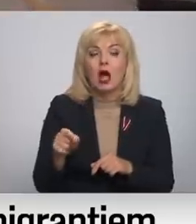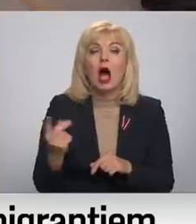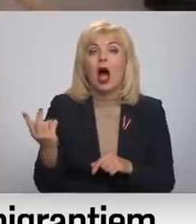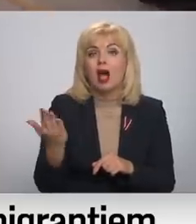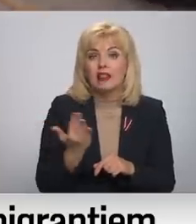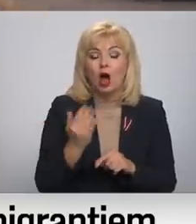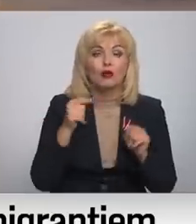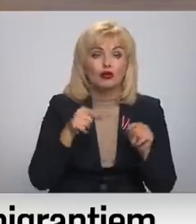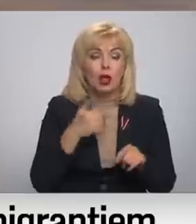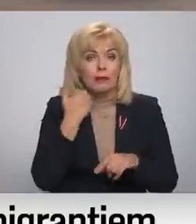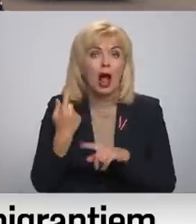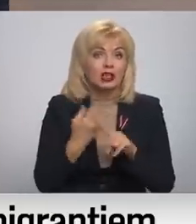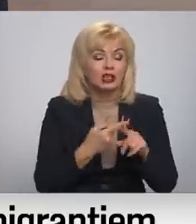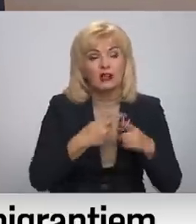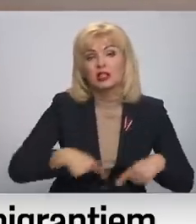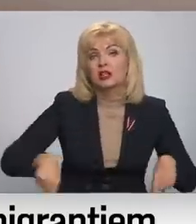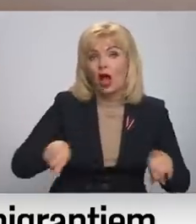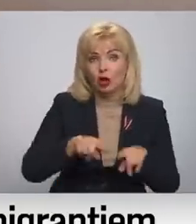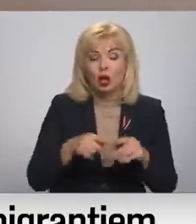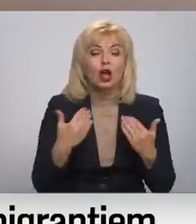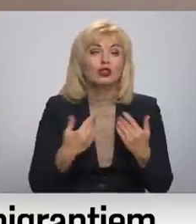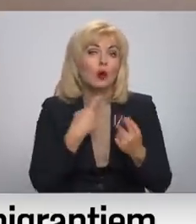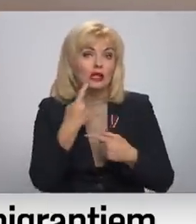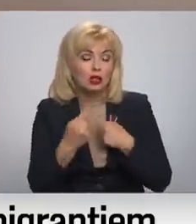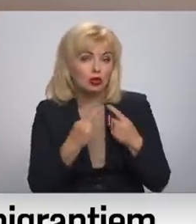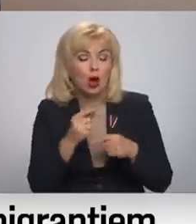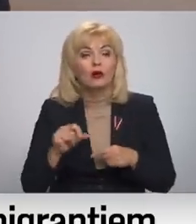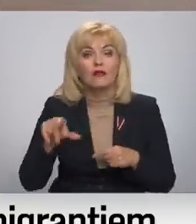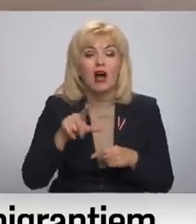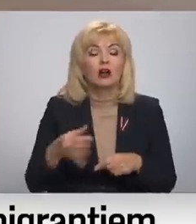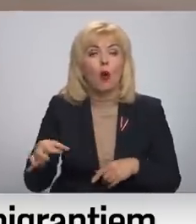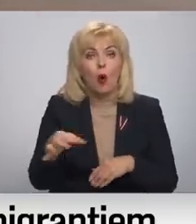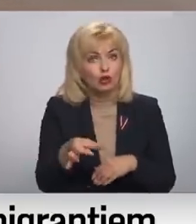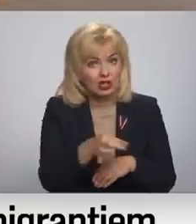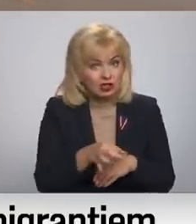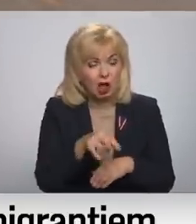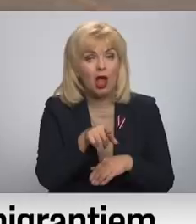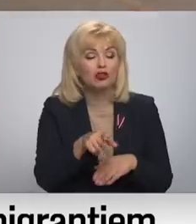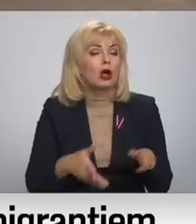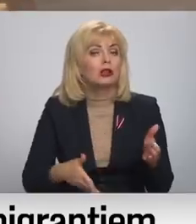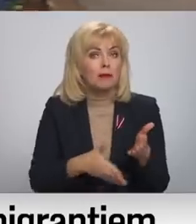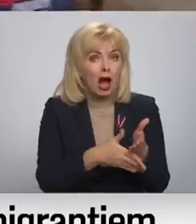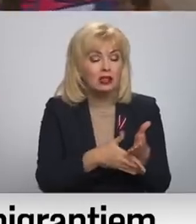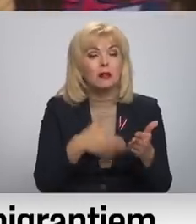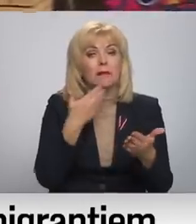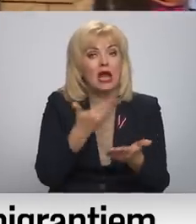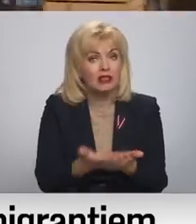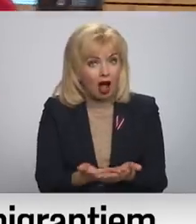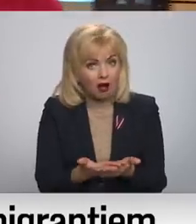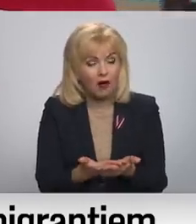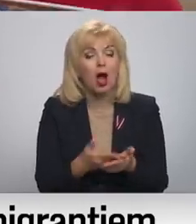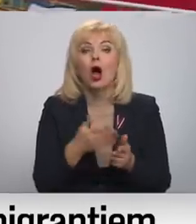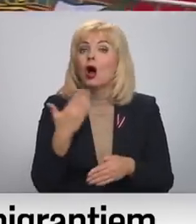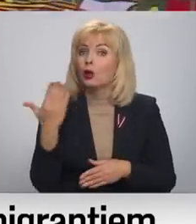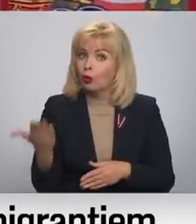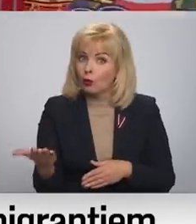nokļuvuši Baltkrievijas teritorijā. Un šodien sarunājāmies ar vairākām organizācijām, kas šādu palīdzību piedāvā, un